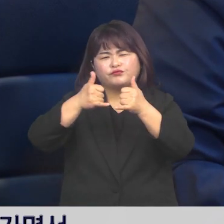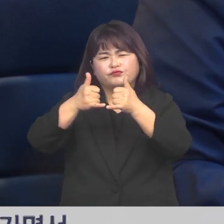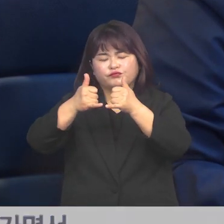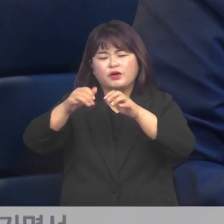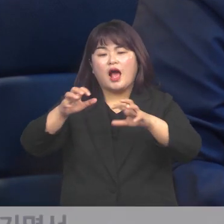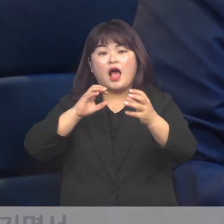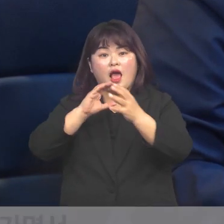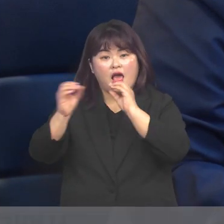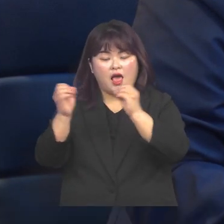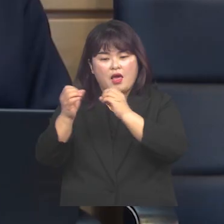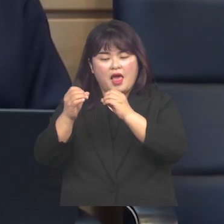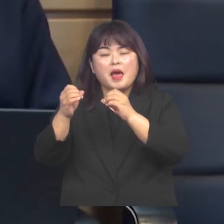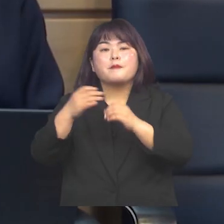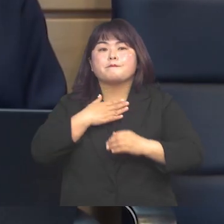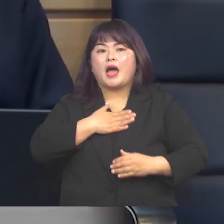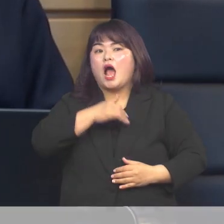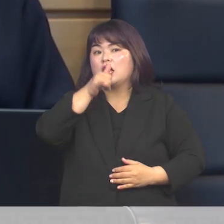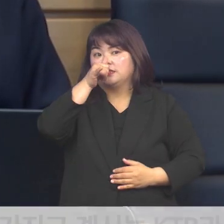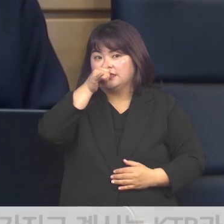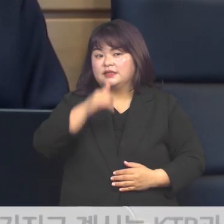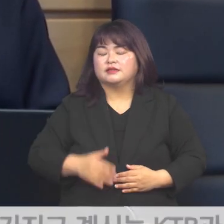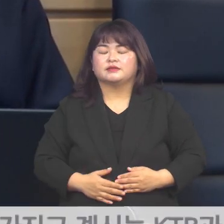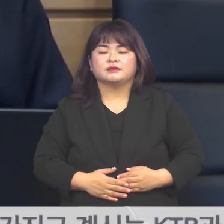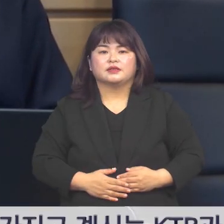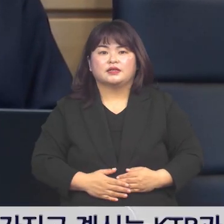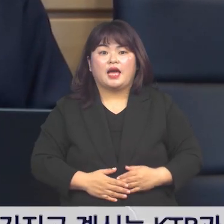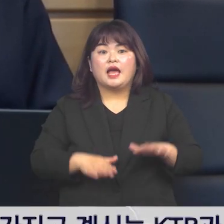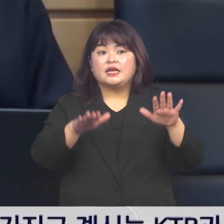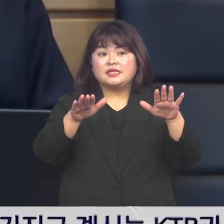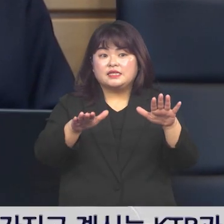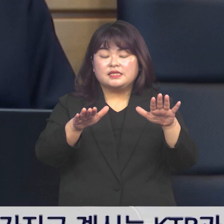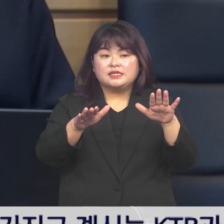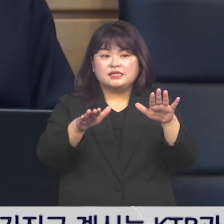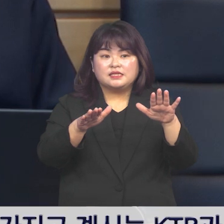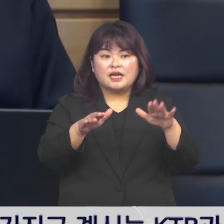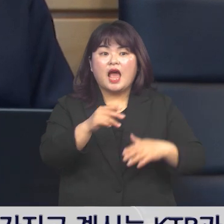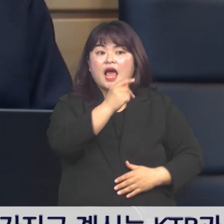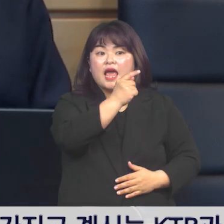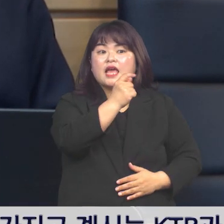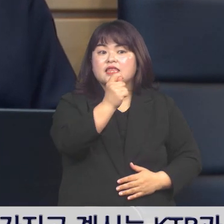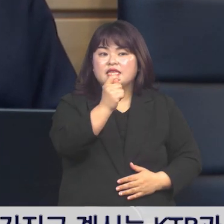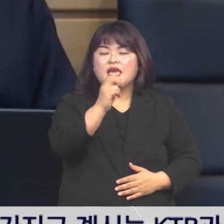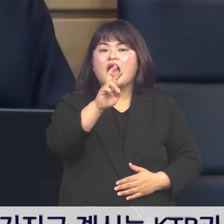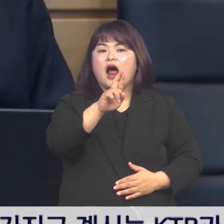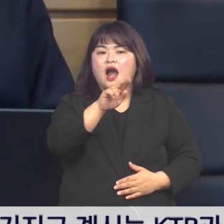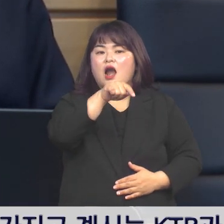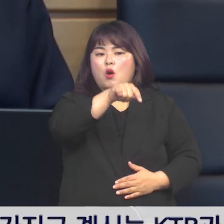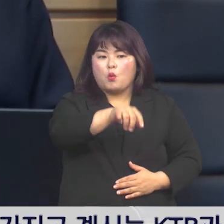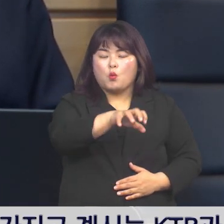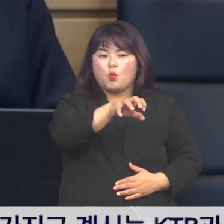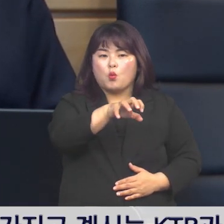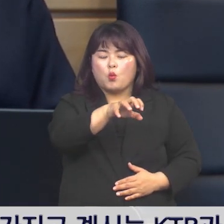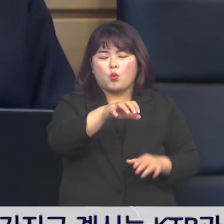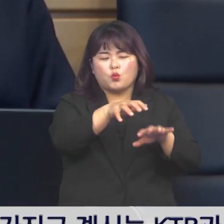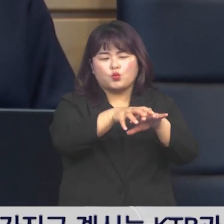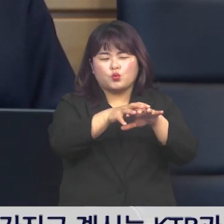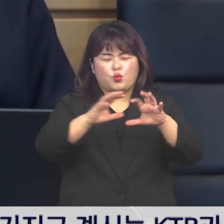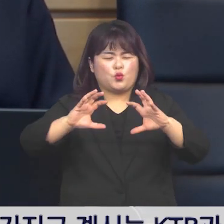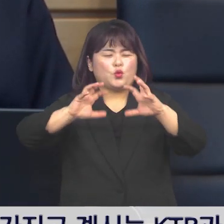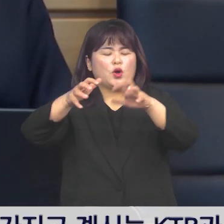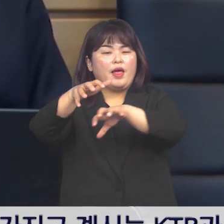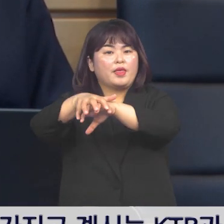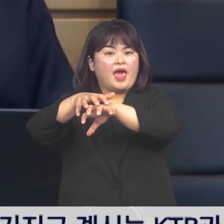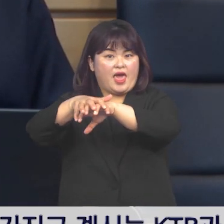이야기를 나눈 걸로 알고 있습니다. 국내 인증 보시고 그래서 또 글로벌 네트워크도 아주